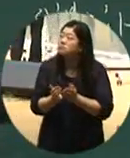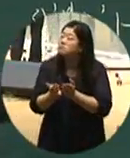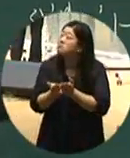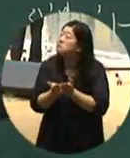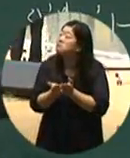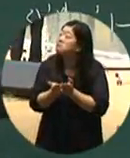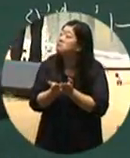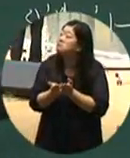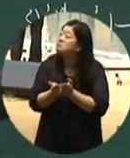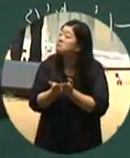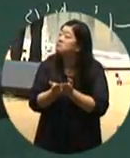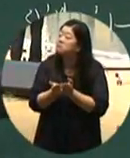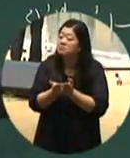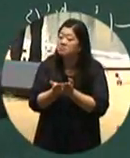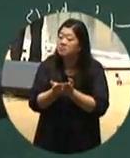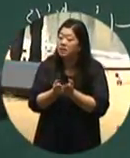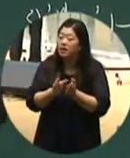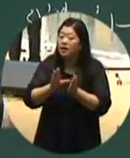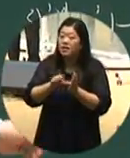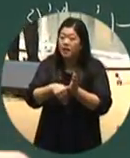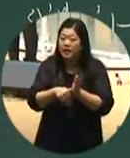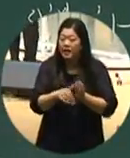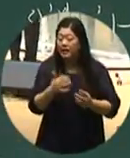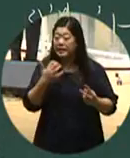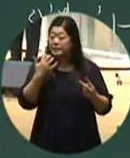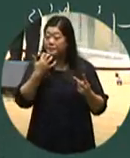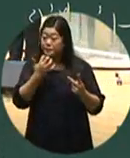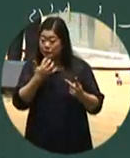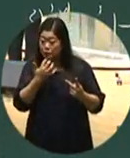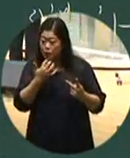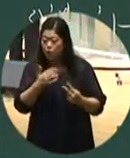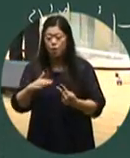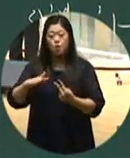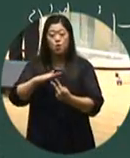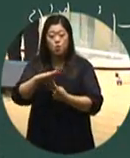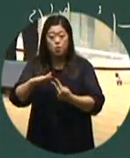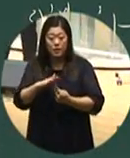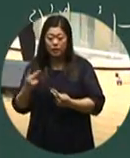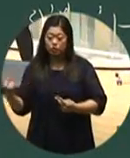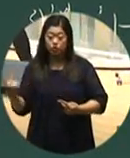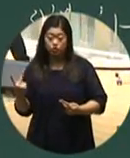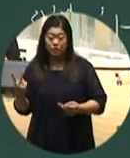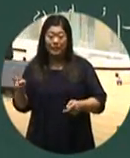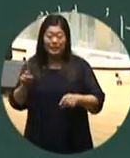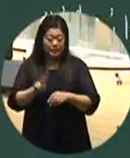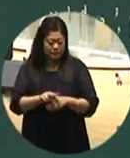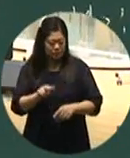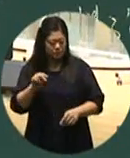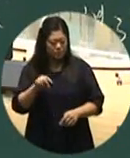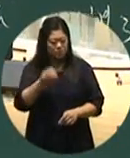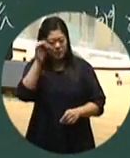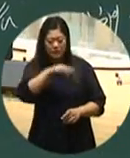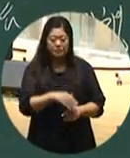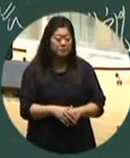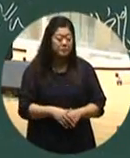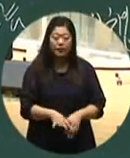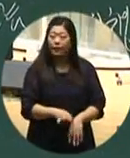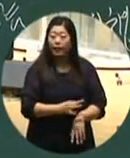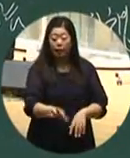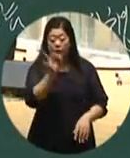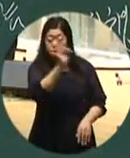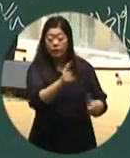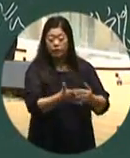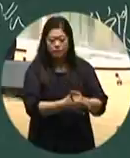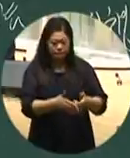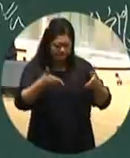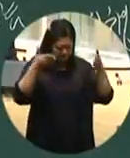what did he say? 베드로가 요한으로 더불어 그 안전뱅이를 주목하여 바라보고. Before that passage, it says Peter